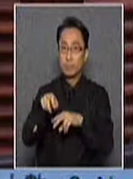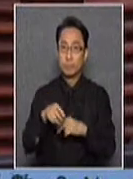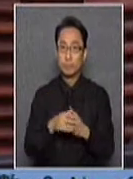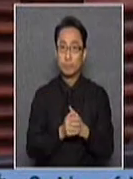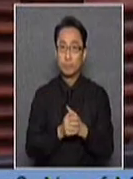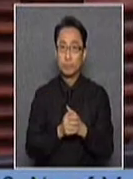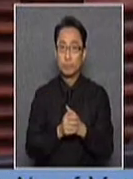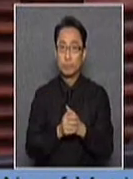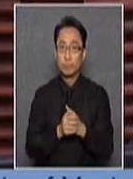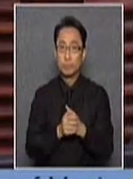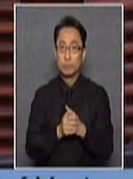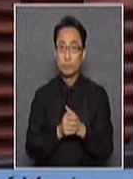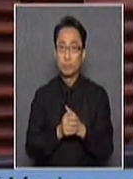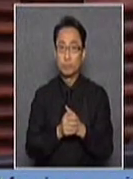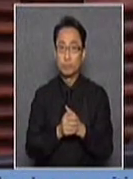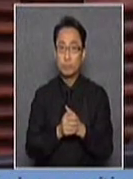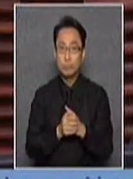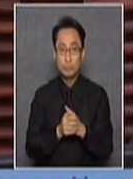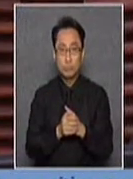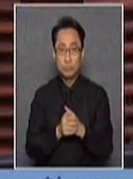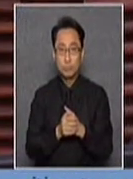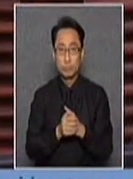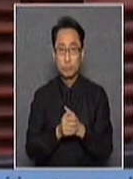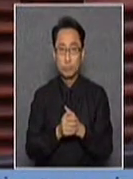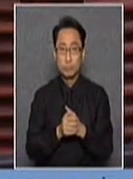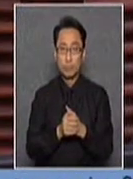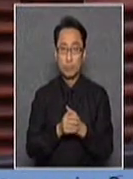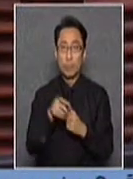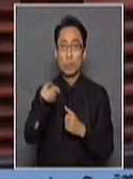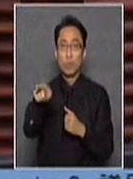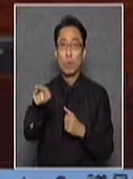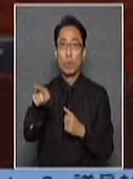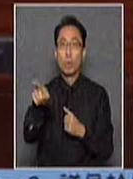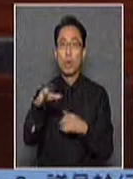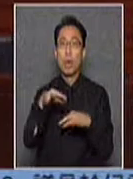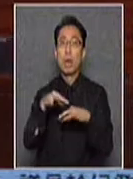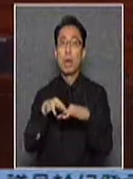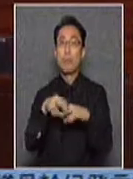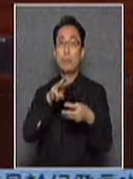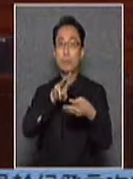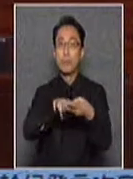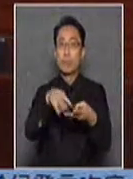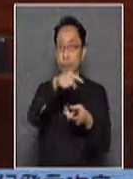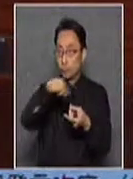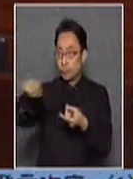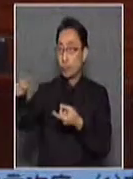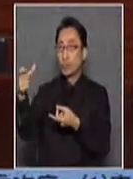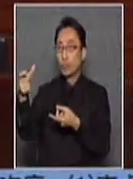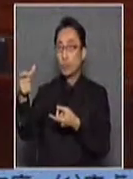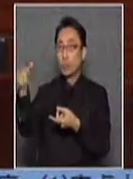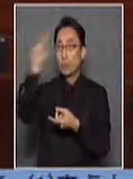就嘣一聲就去咗呢一個嘅錦田穿過嘅隧道，跟住咧係兜翻去元朗天水圍接落呢一個